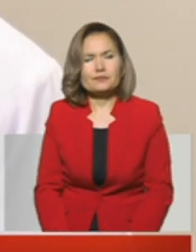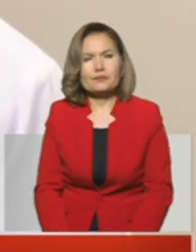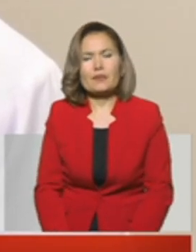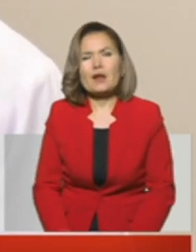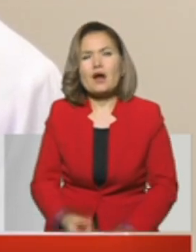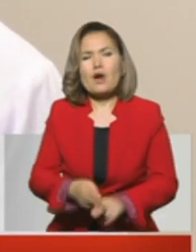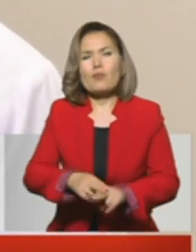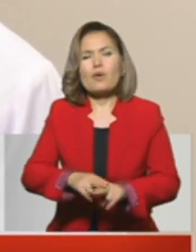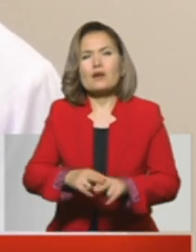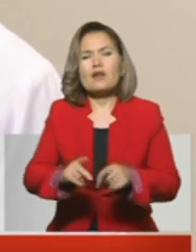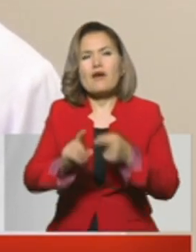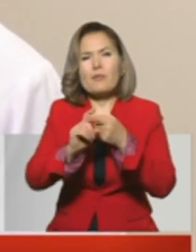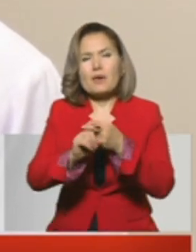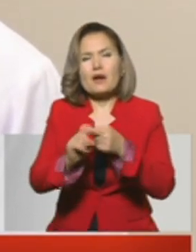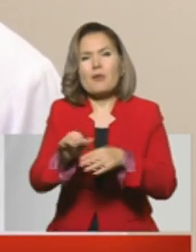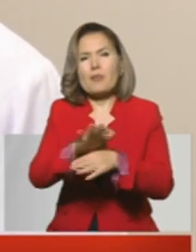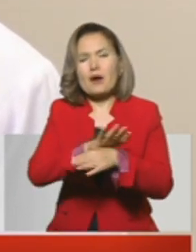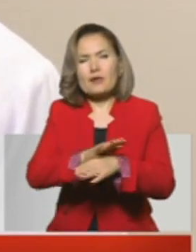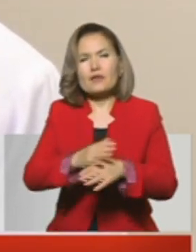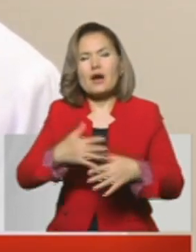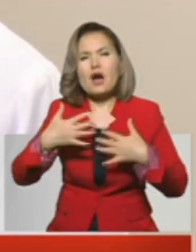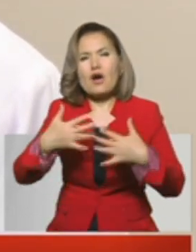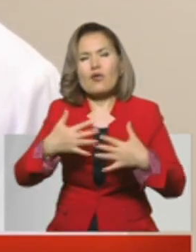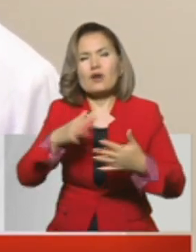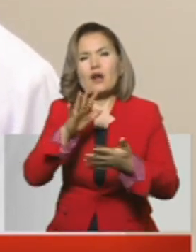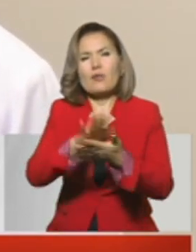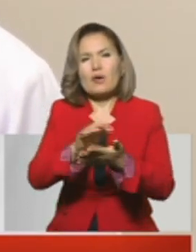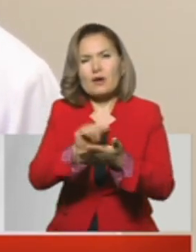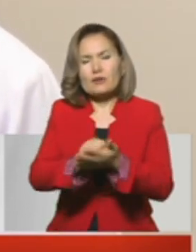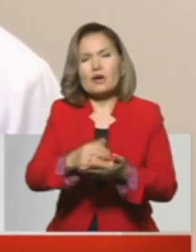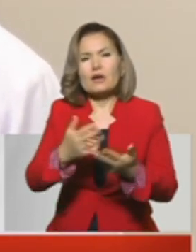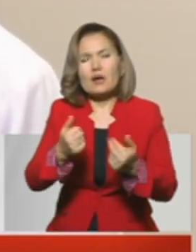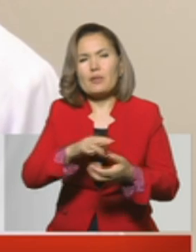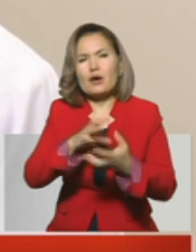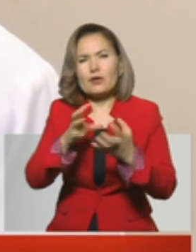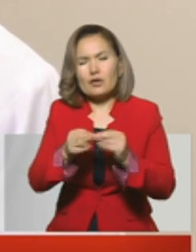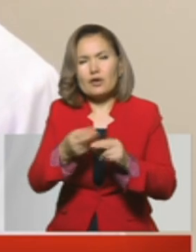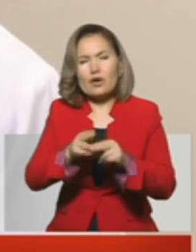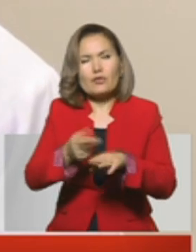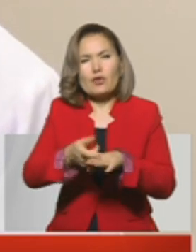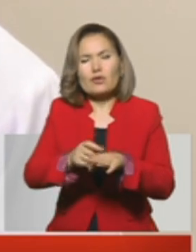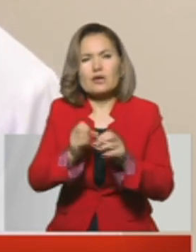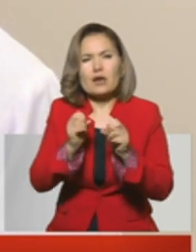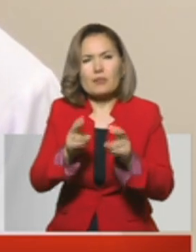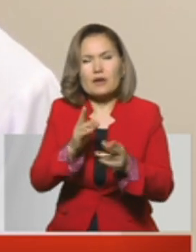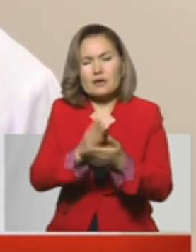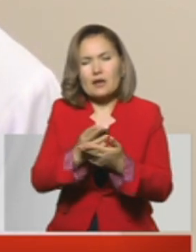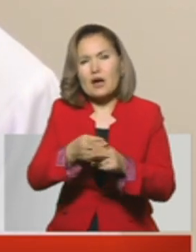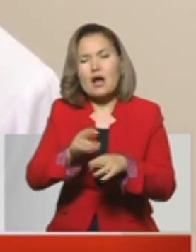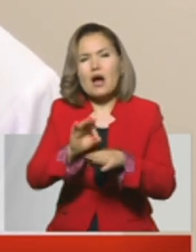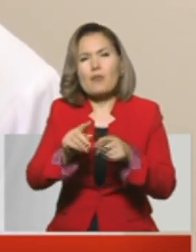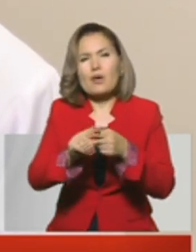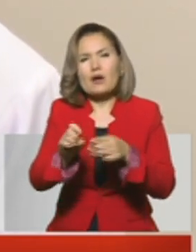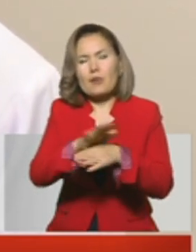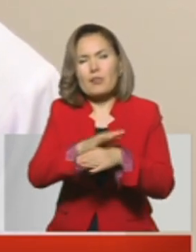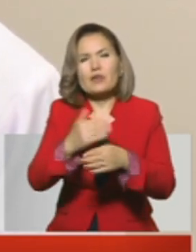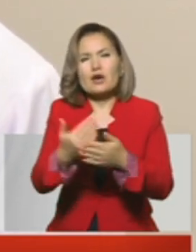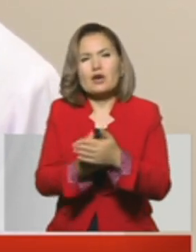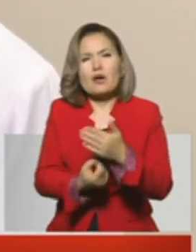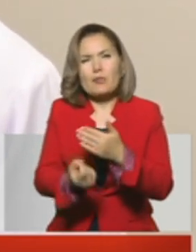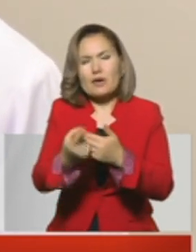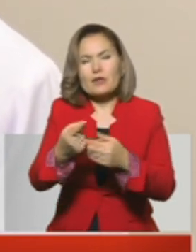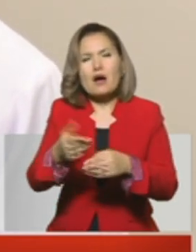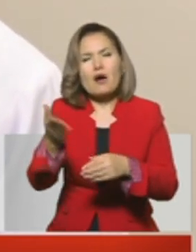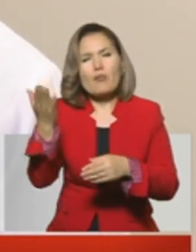Бұл вирустың бір ерекшелігі ең алдымен тыныс жолдарын бітейді. Дегенмен өкпе қабыну өте сирек болады. Коронавирустың жаңа түрлері